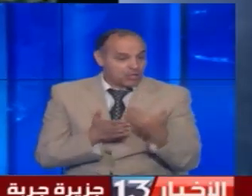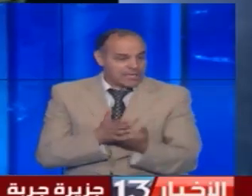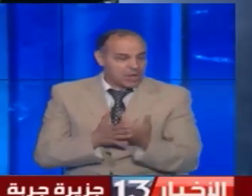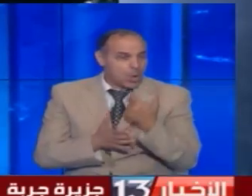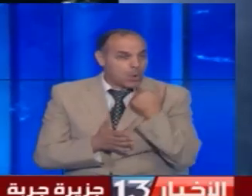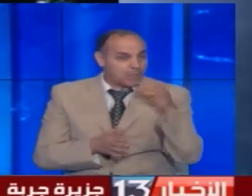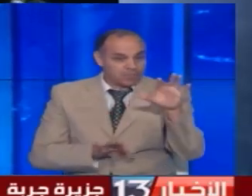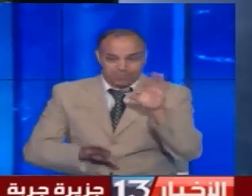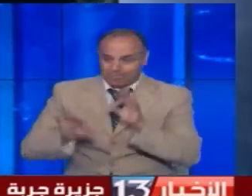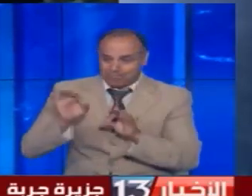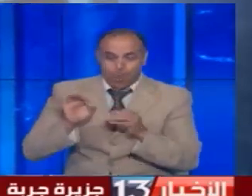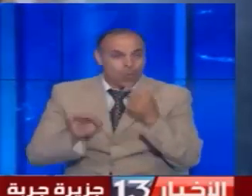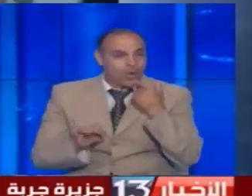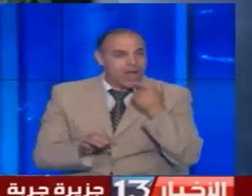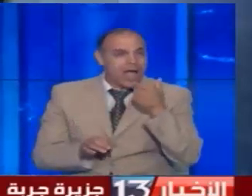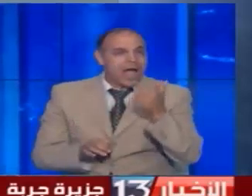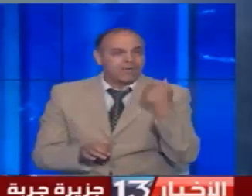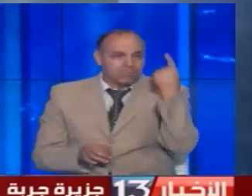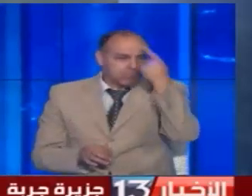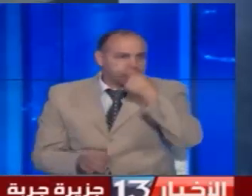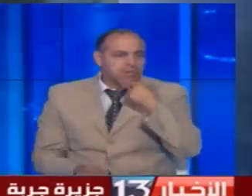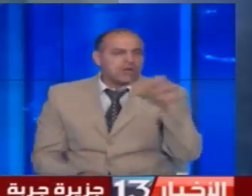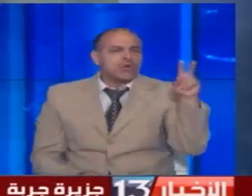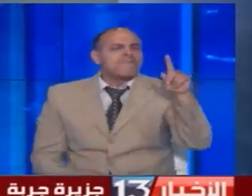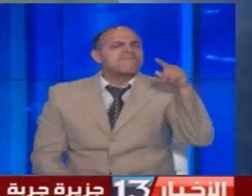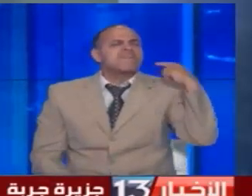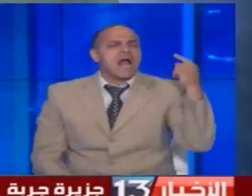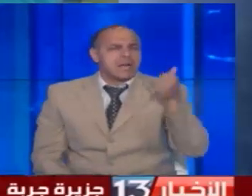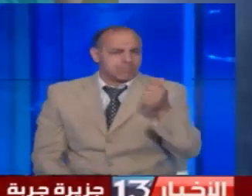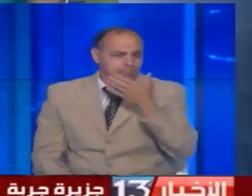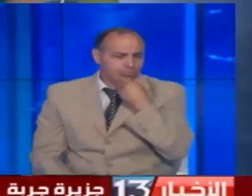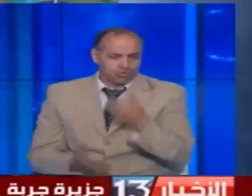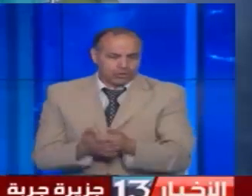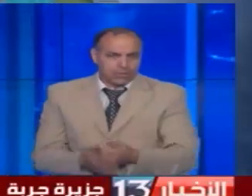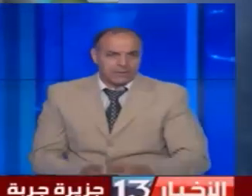تم اختيارها كثالث أفضل وجهة سياحية في العالم.